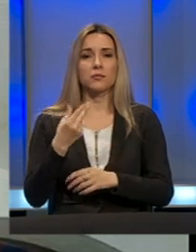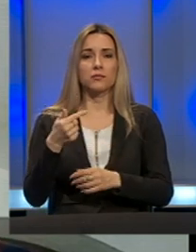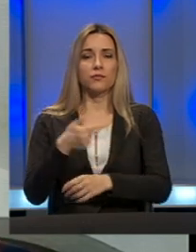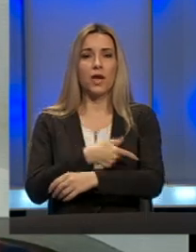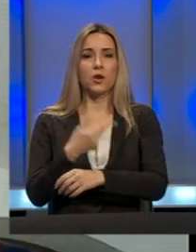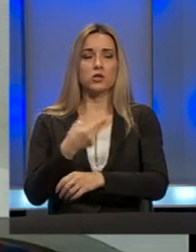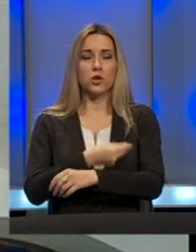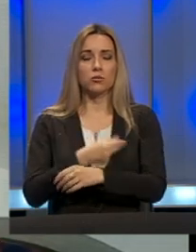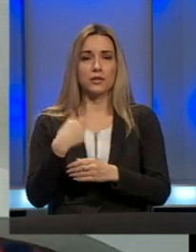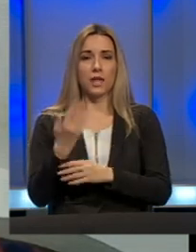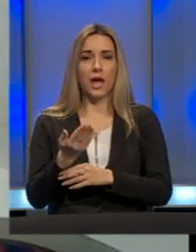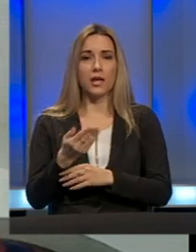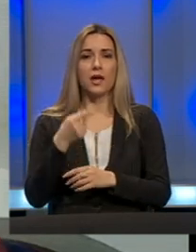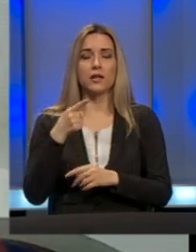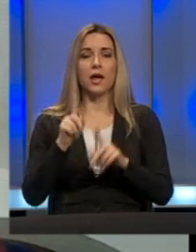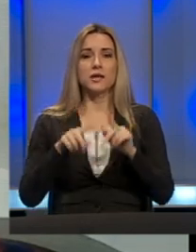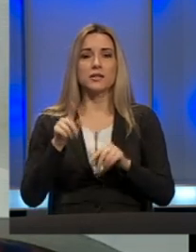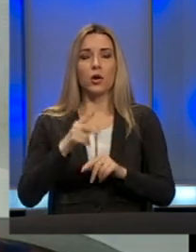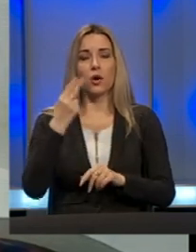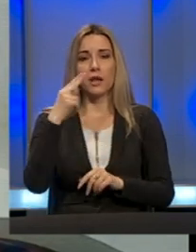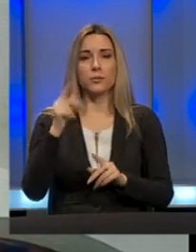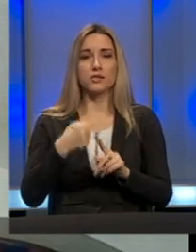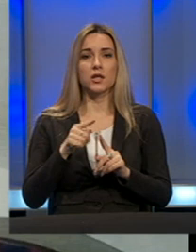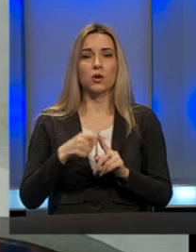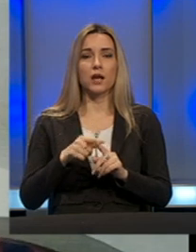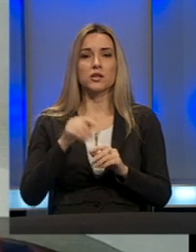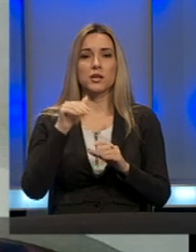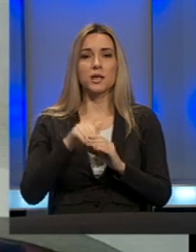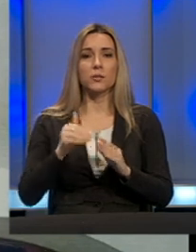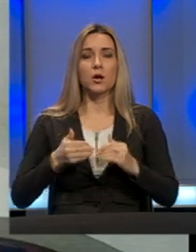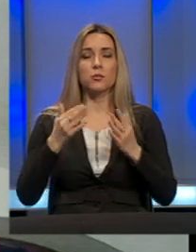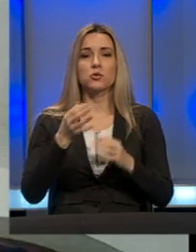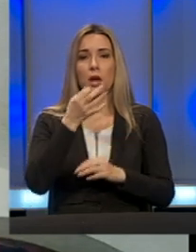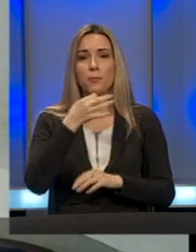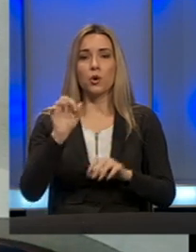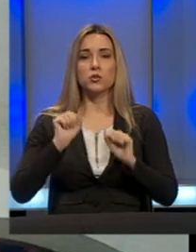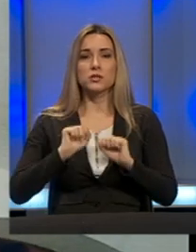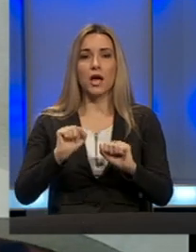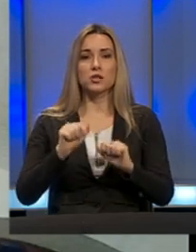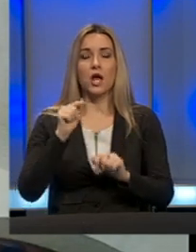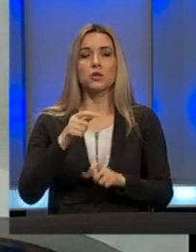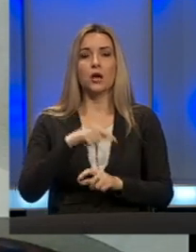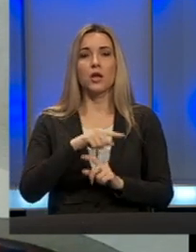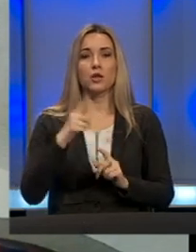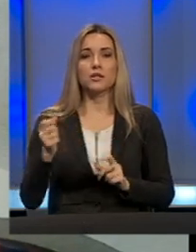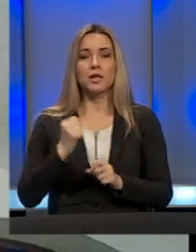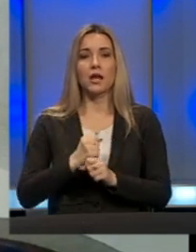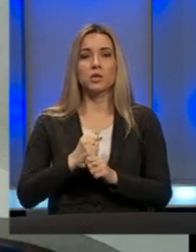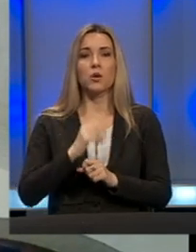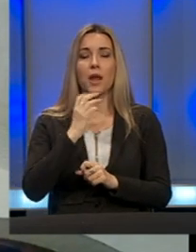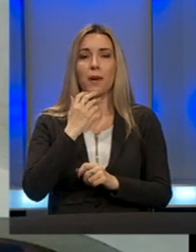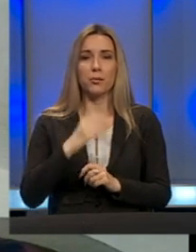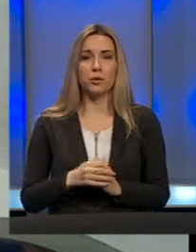inače ljudima ne radi, da iz nekog nepoznatog razloga zapravo pruža bolju zaštitu, ali to je do sad rađeno na majmunima. Tako da ova